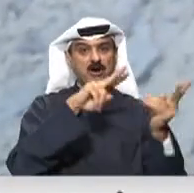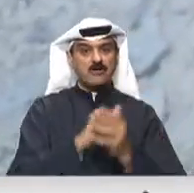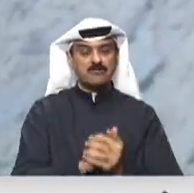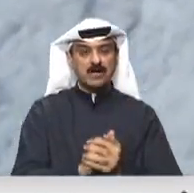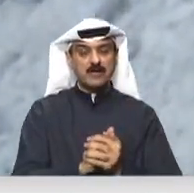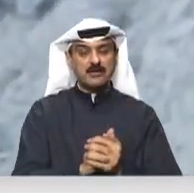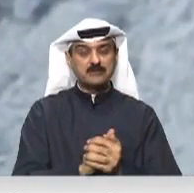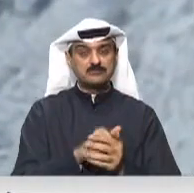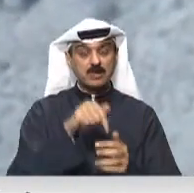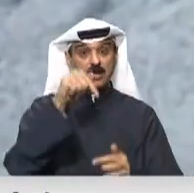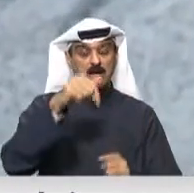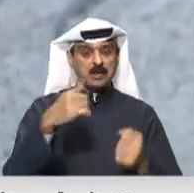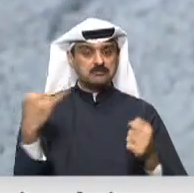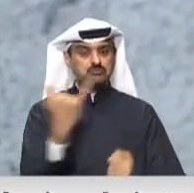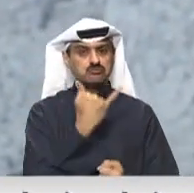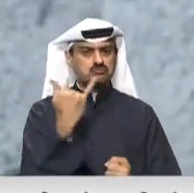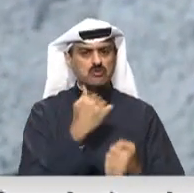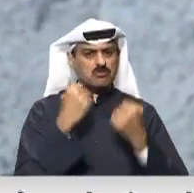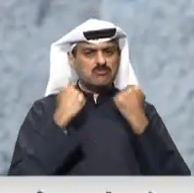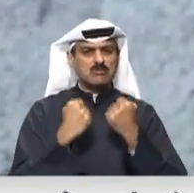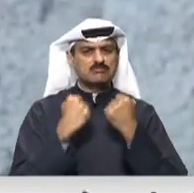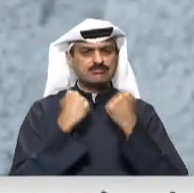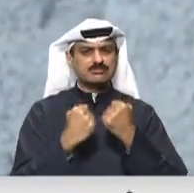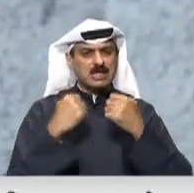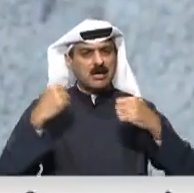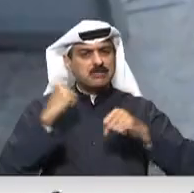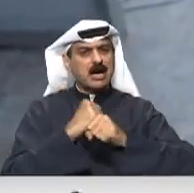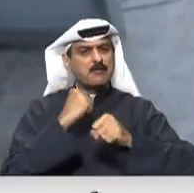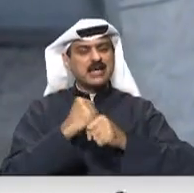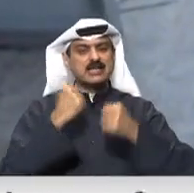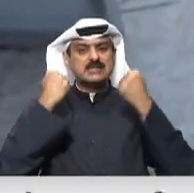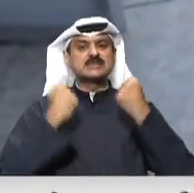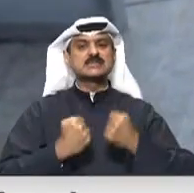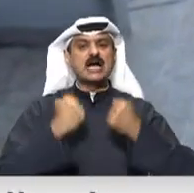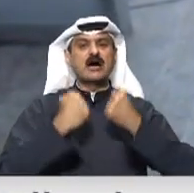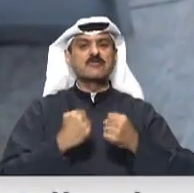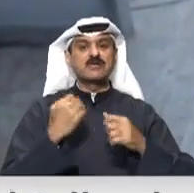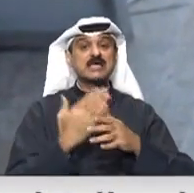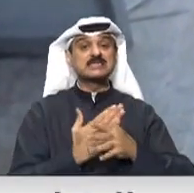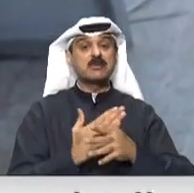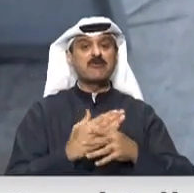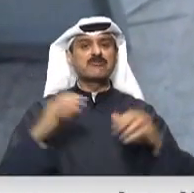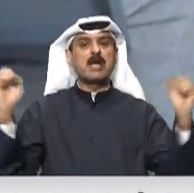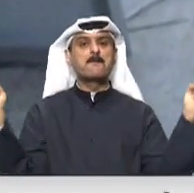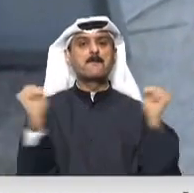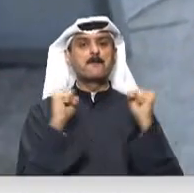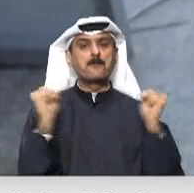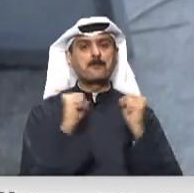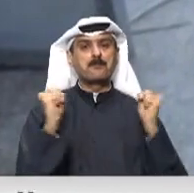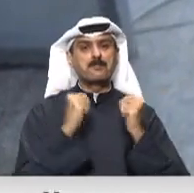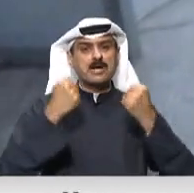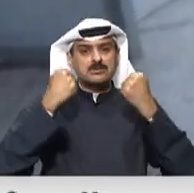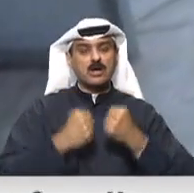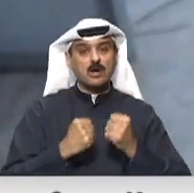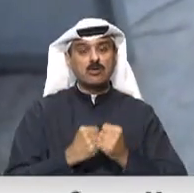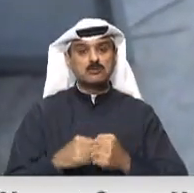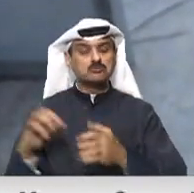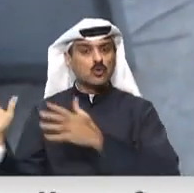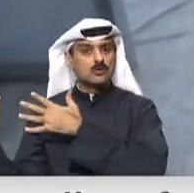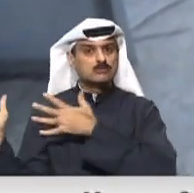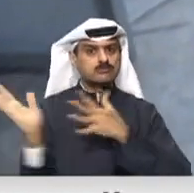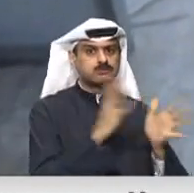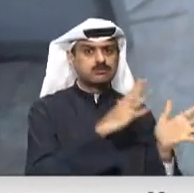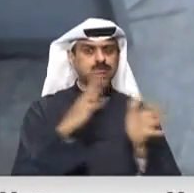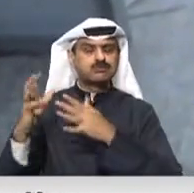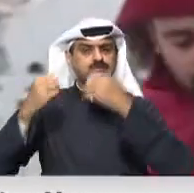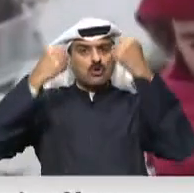بتواجه مهمة صعبة جدا بسبب تزامن الزلزال مع سوء الأحوال الجوية وضرب عاصفة ثلجية